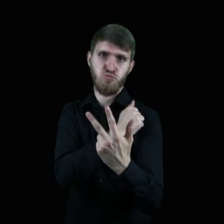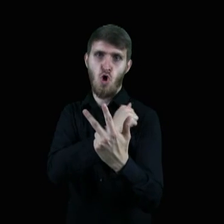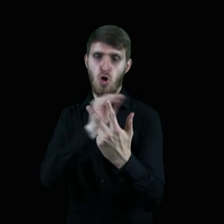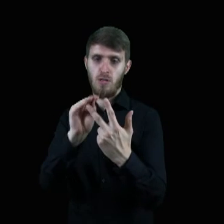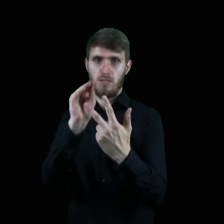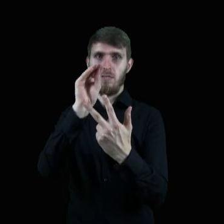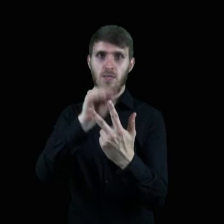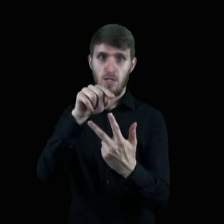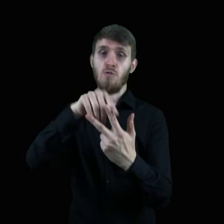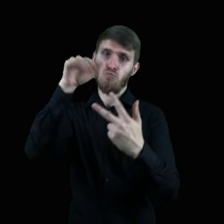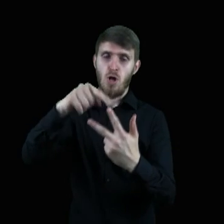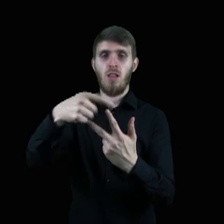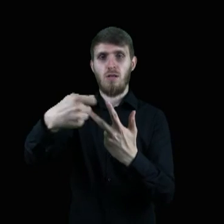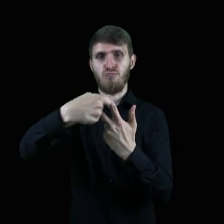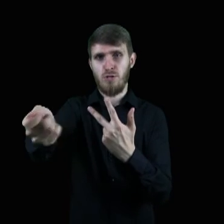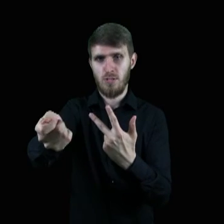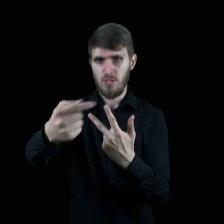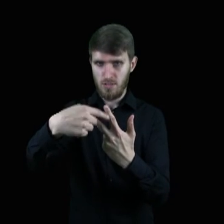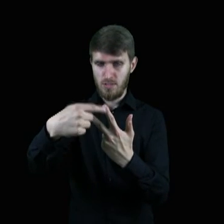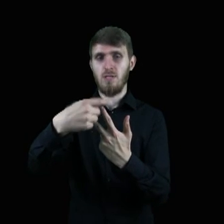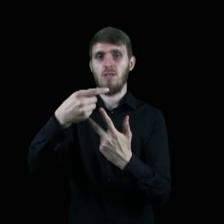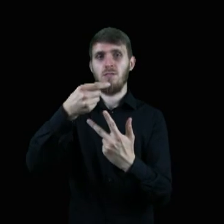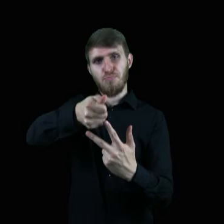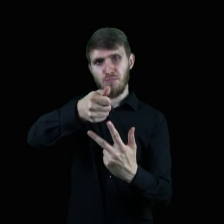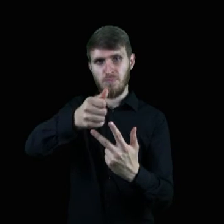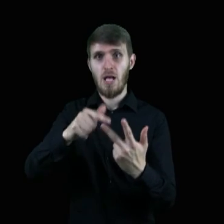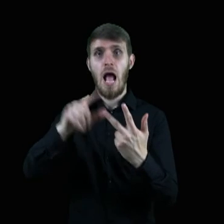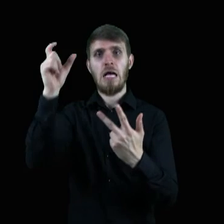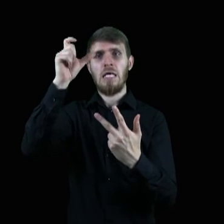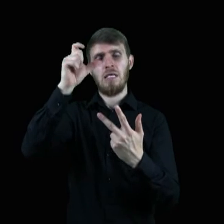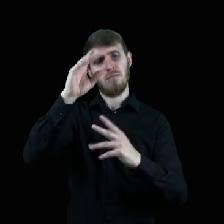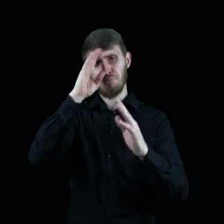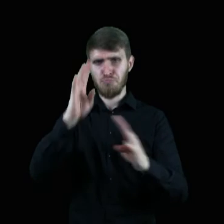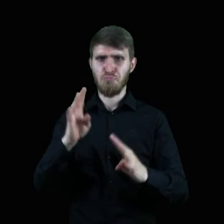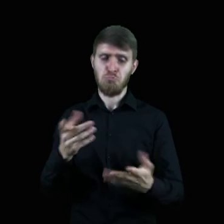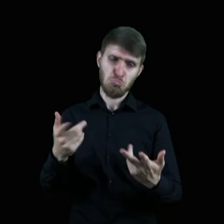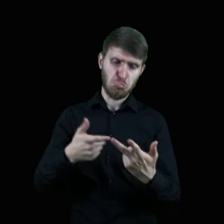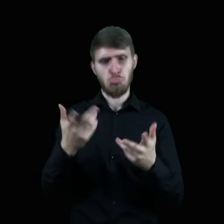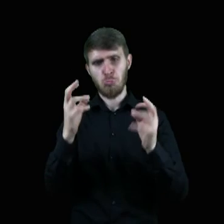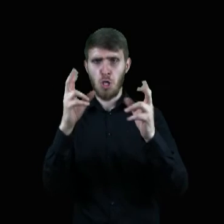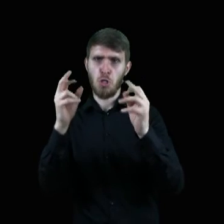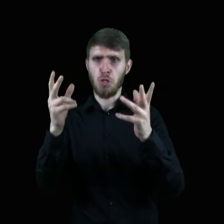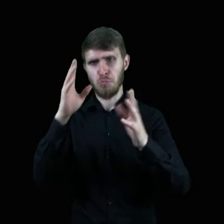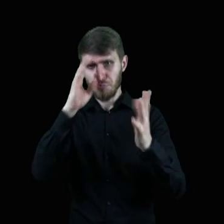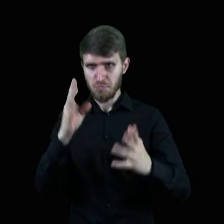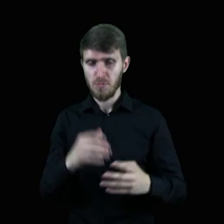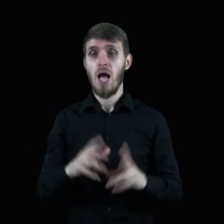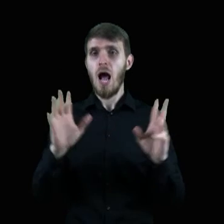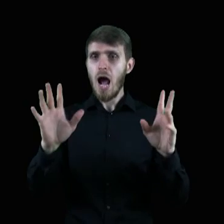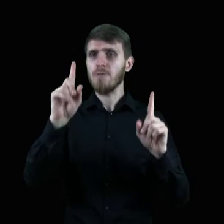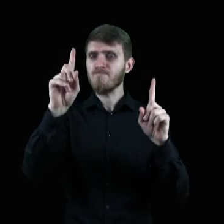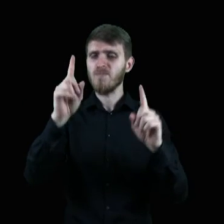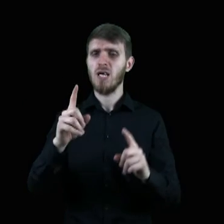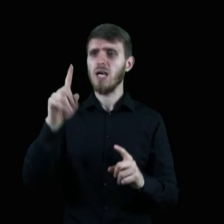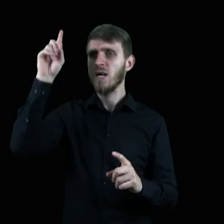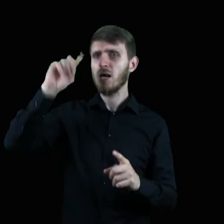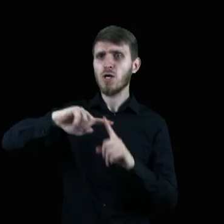rachunek maklerski klienta B i ten klient może sobie zrealizować transakcję. Klient C niczego nie jest